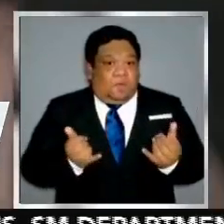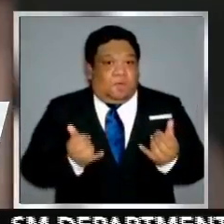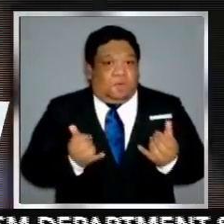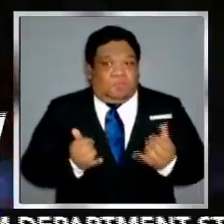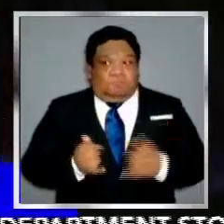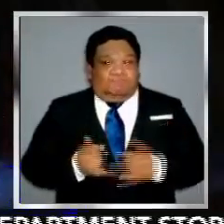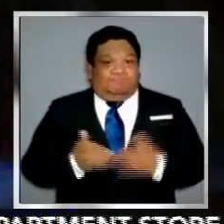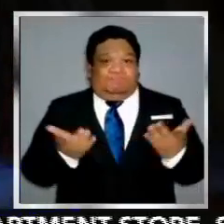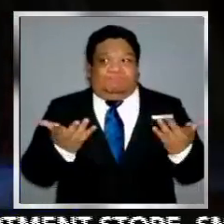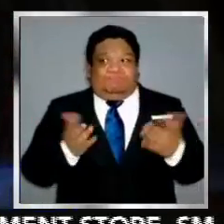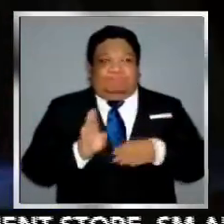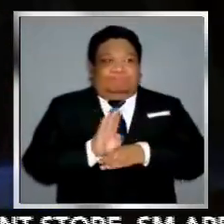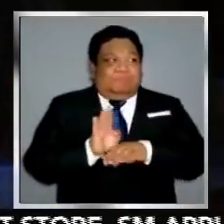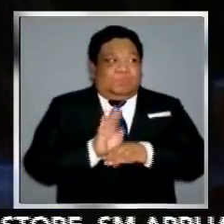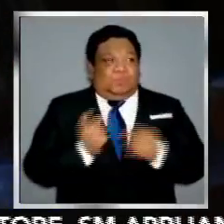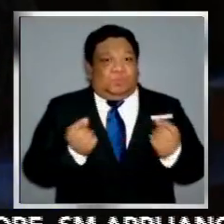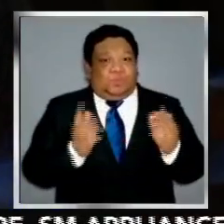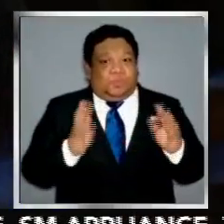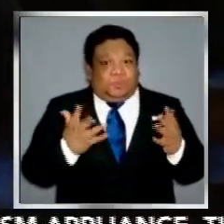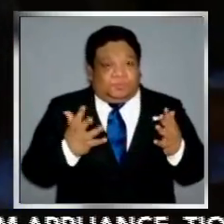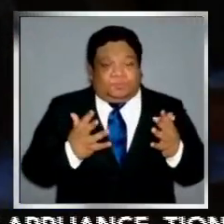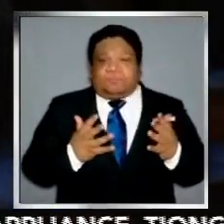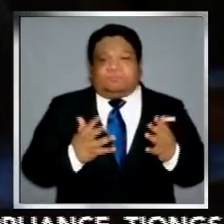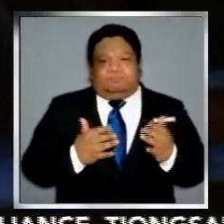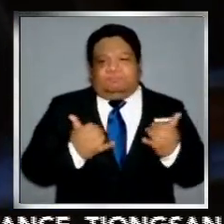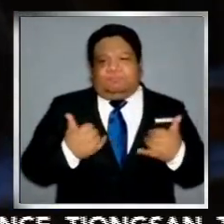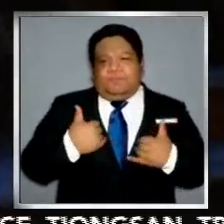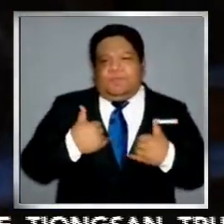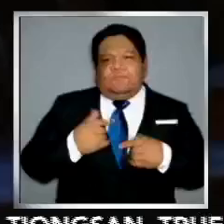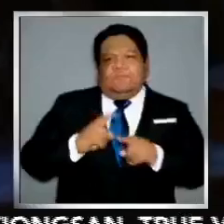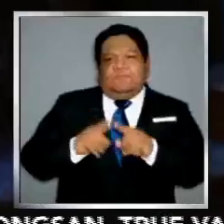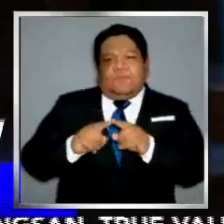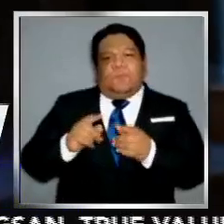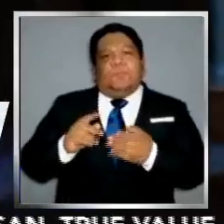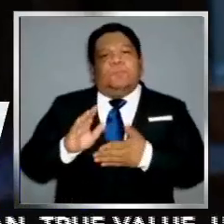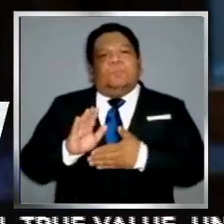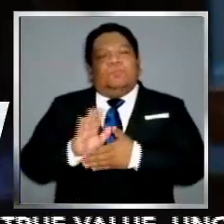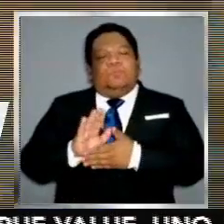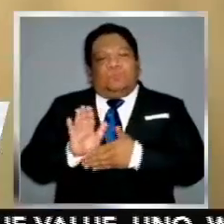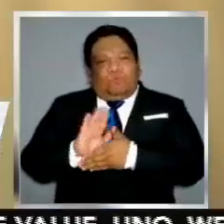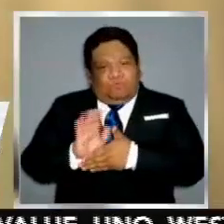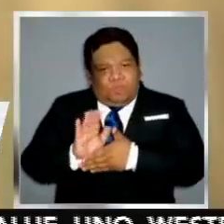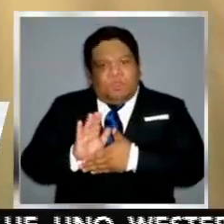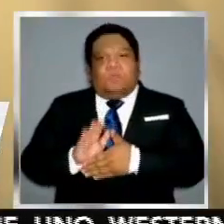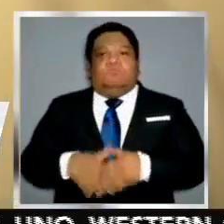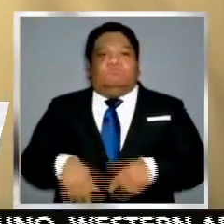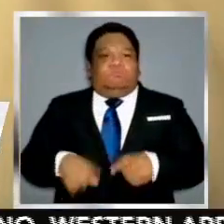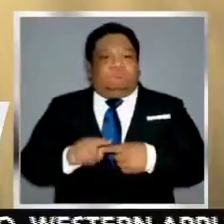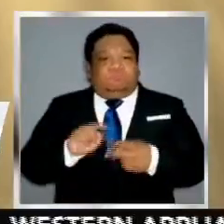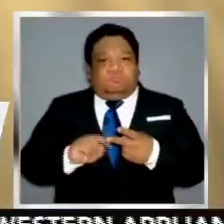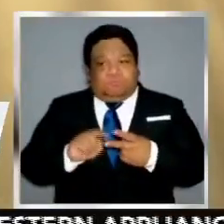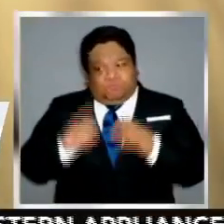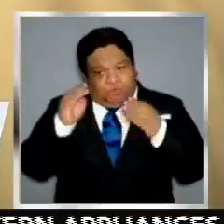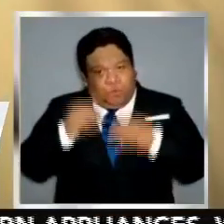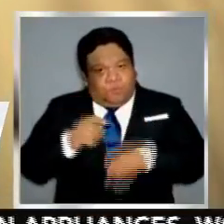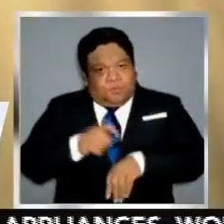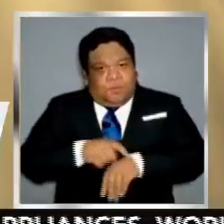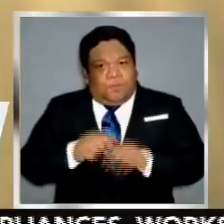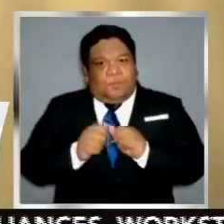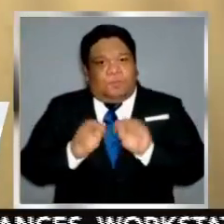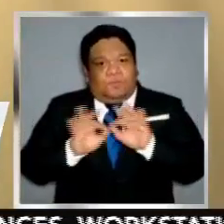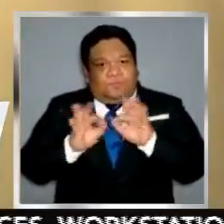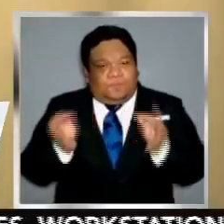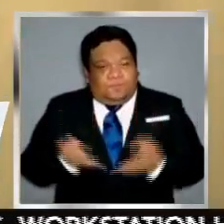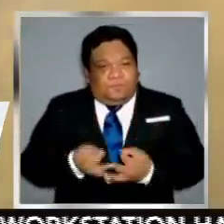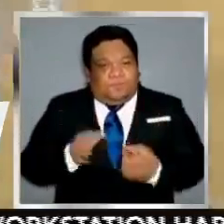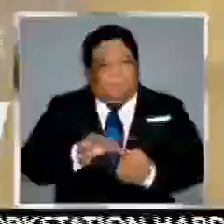si Alice, may tinapos siyang mga pelikula at ibinuhos din ang oras sa kanyang pamilya, lalo na sa anak nilang